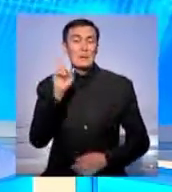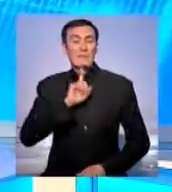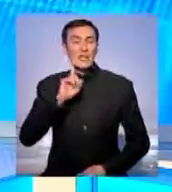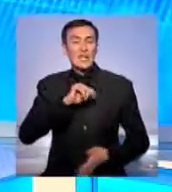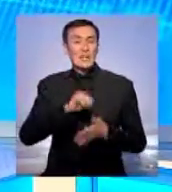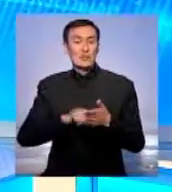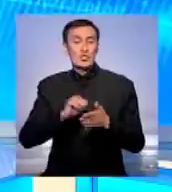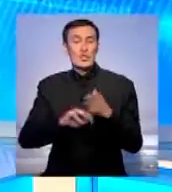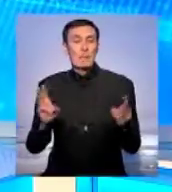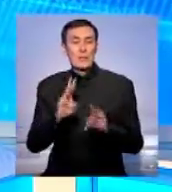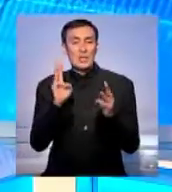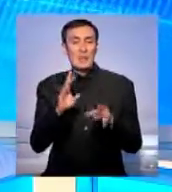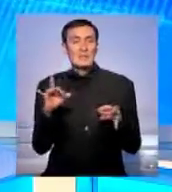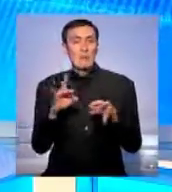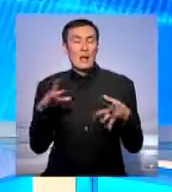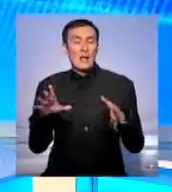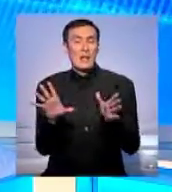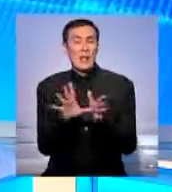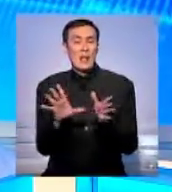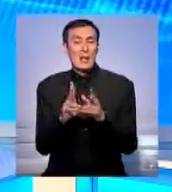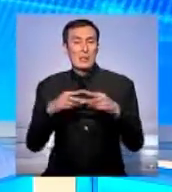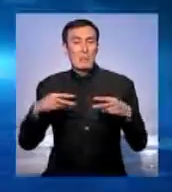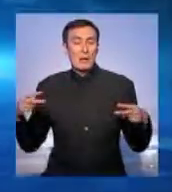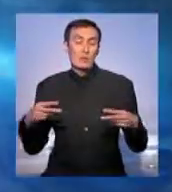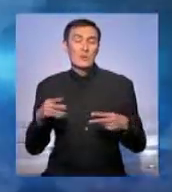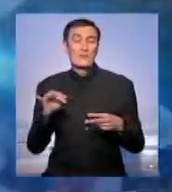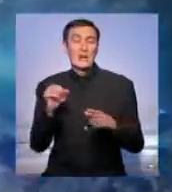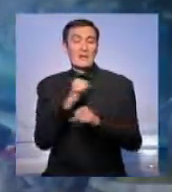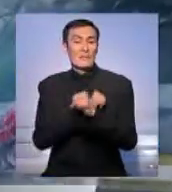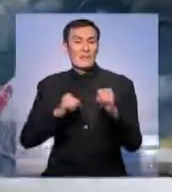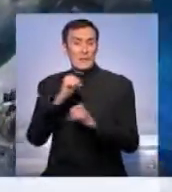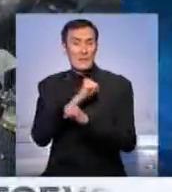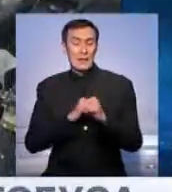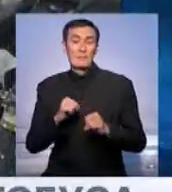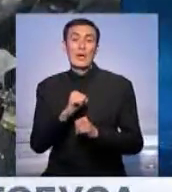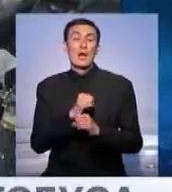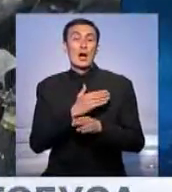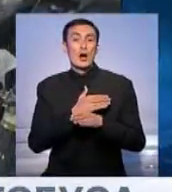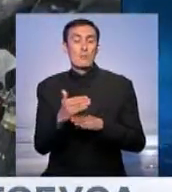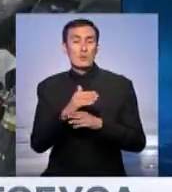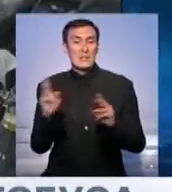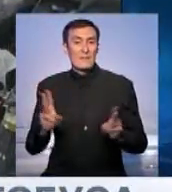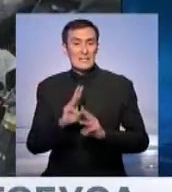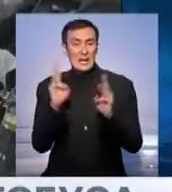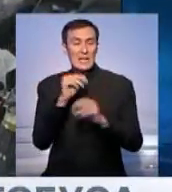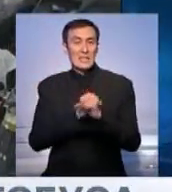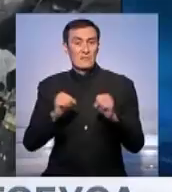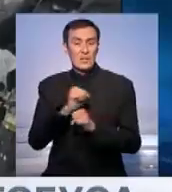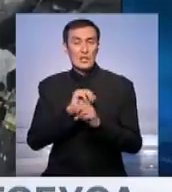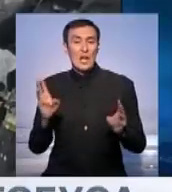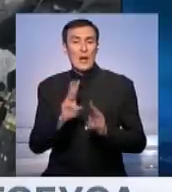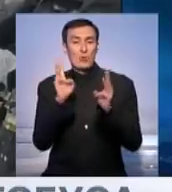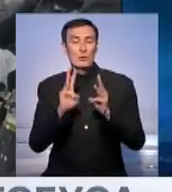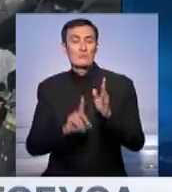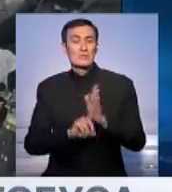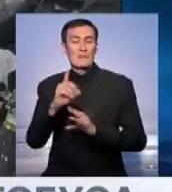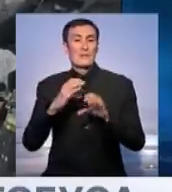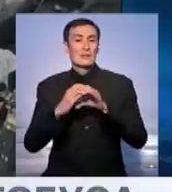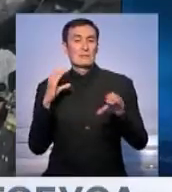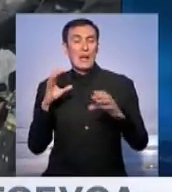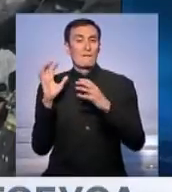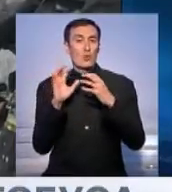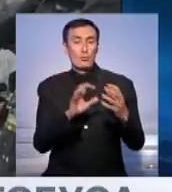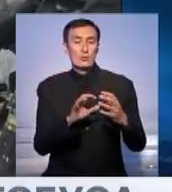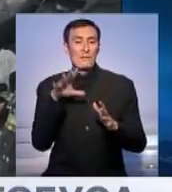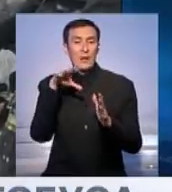Предварительная причина пожара – короткое замыкание электропроводов в двигательном отсеке. После возгорания двигателя огонь перешел в салон